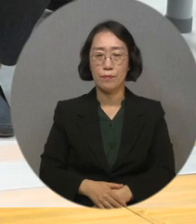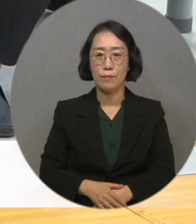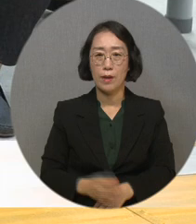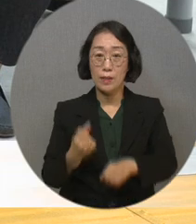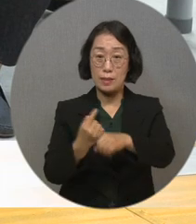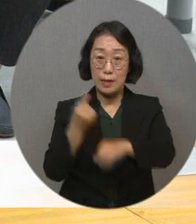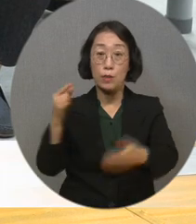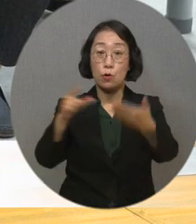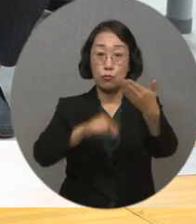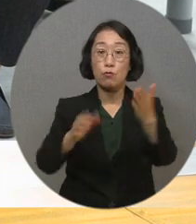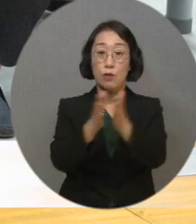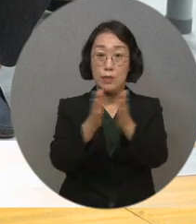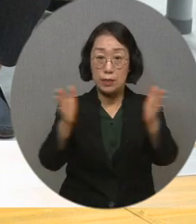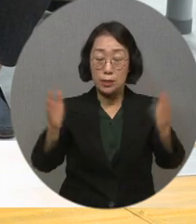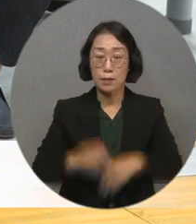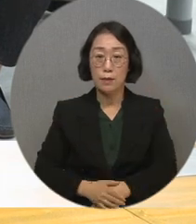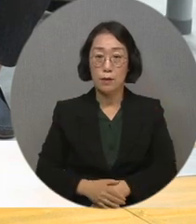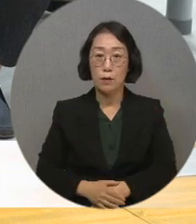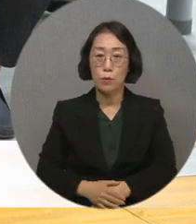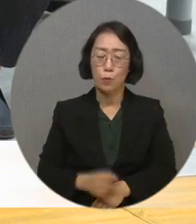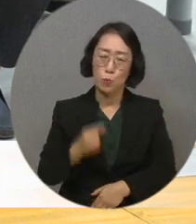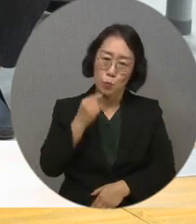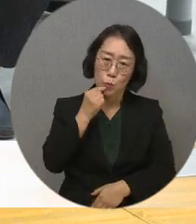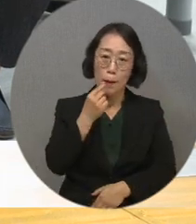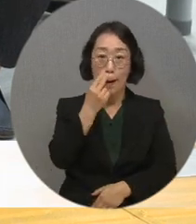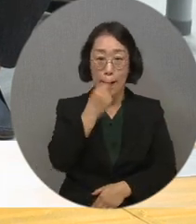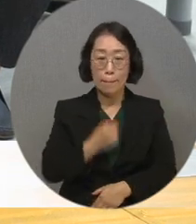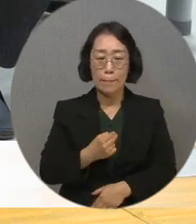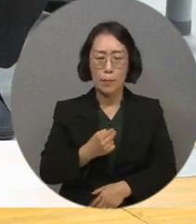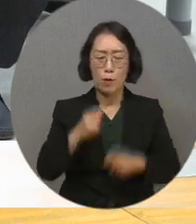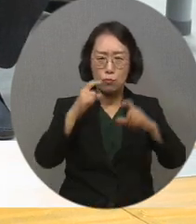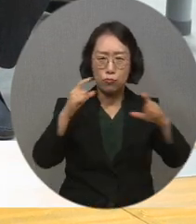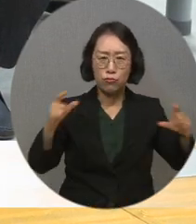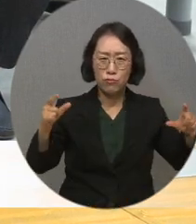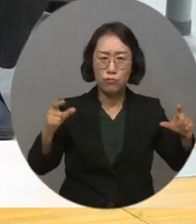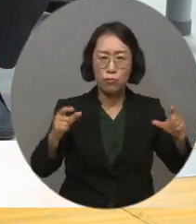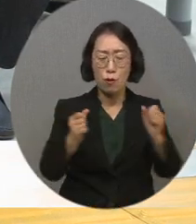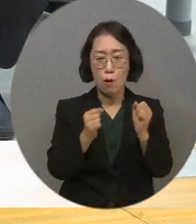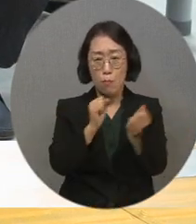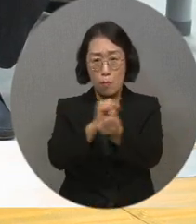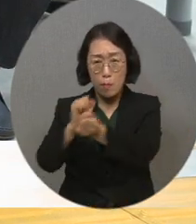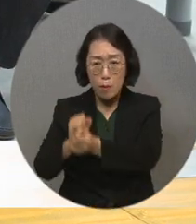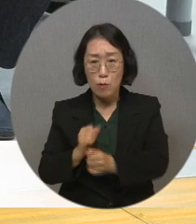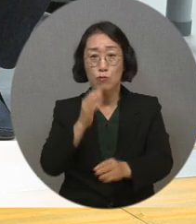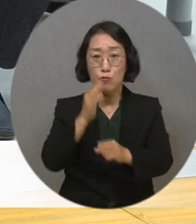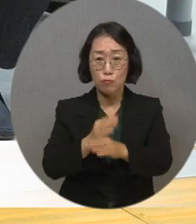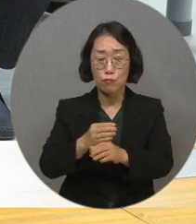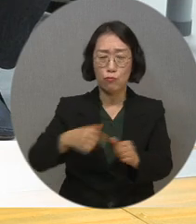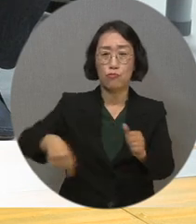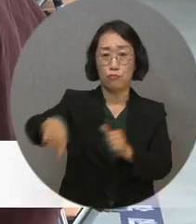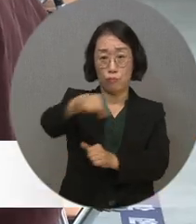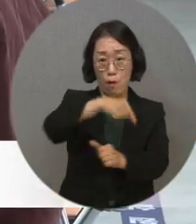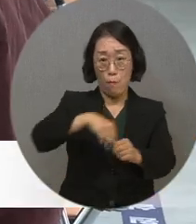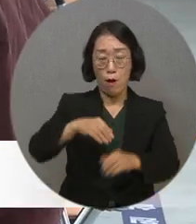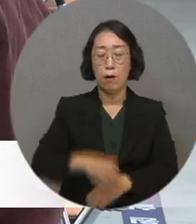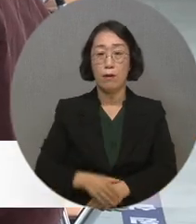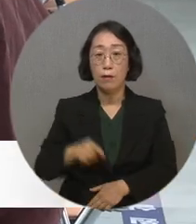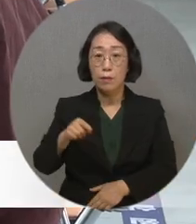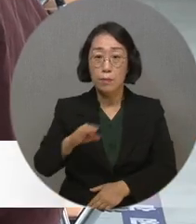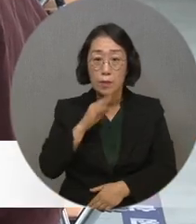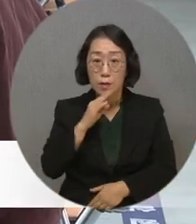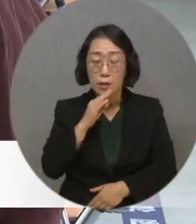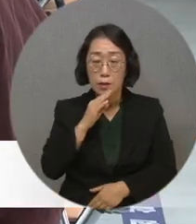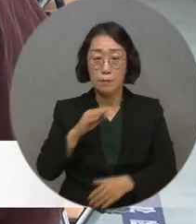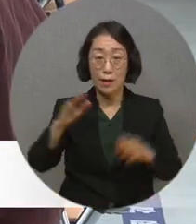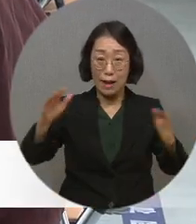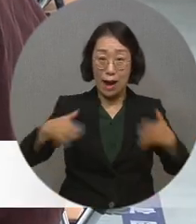지난해 9월 시작된 독감 유행주의보가 1년 넘게 이어지는 사상 초유의 사태가 발생한 가운데 본격적인